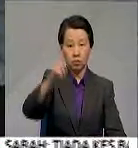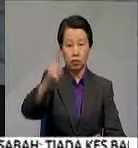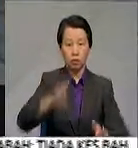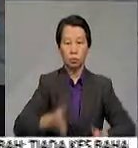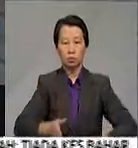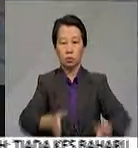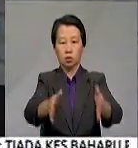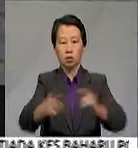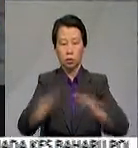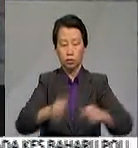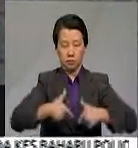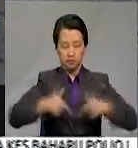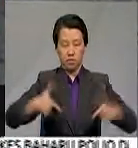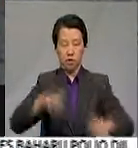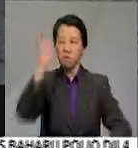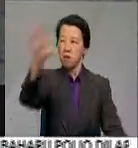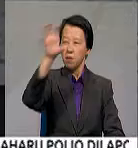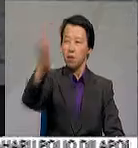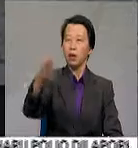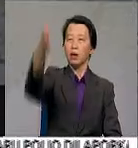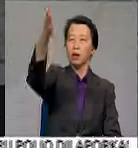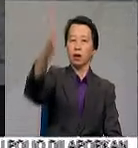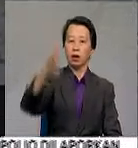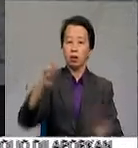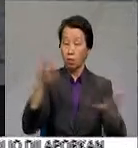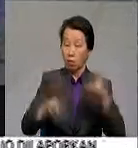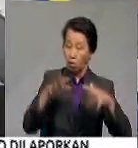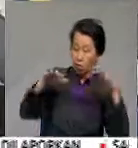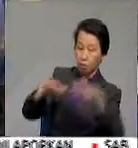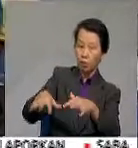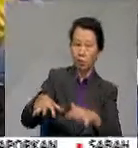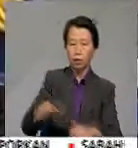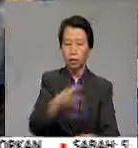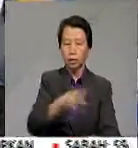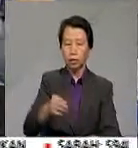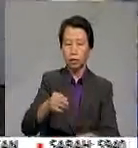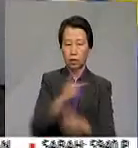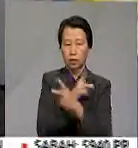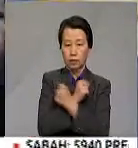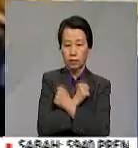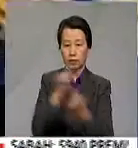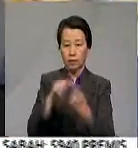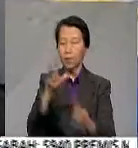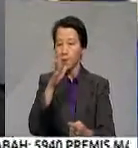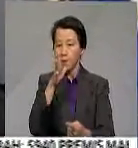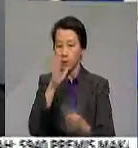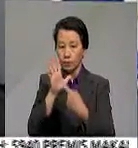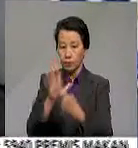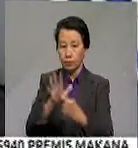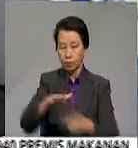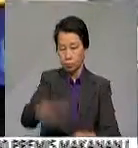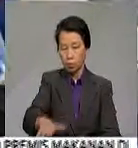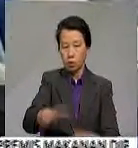raya. Tindakan beraninya memarahi pemandu berkenaan menarik perhatian netizen. Malah kasih sayang terhadap ibunya yang dipaparkan kanak-kanak